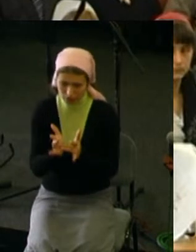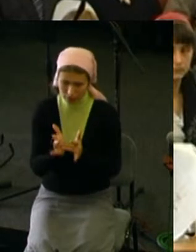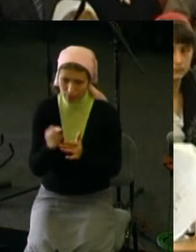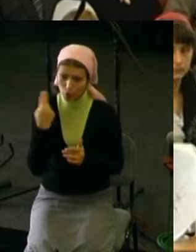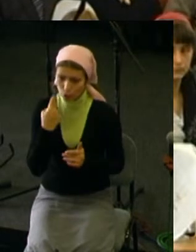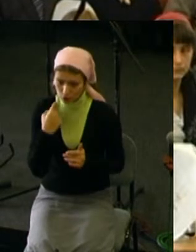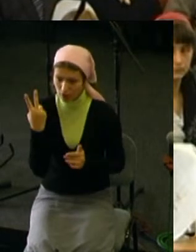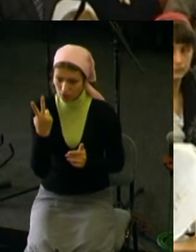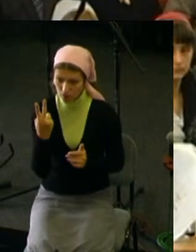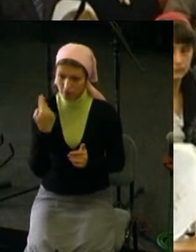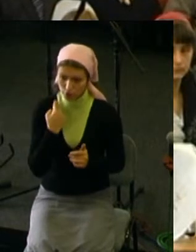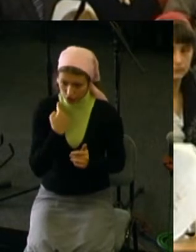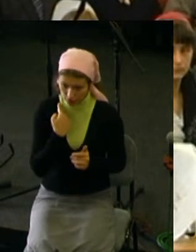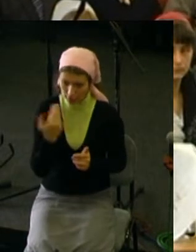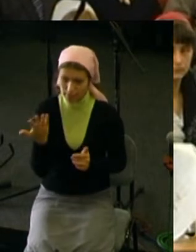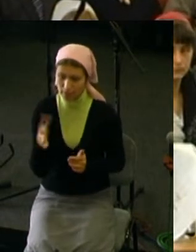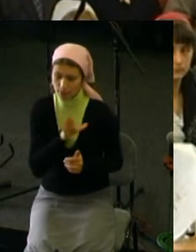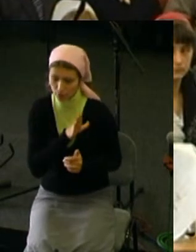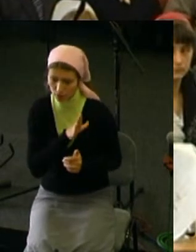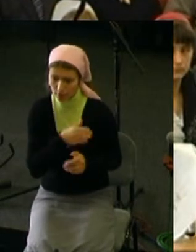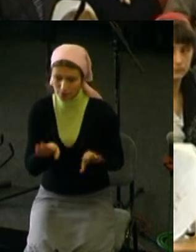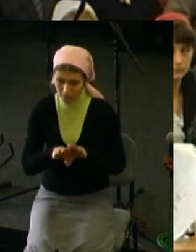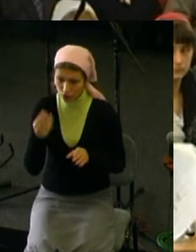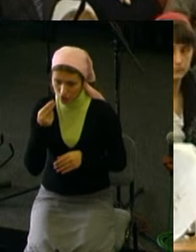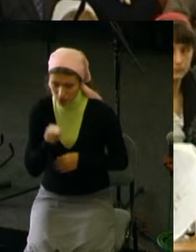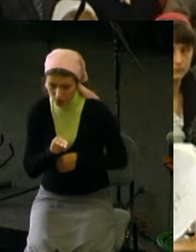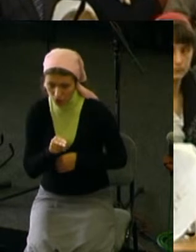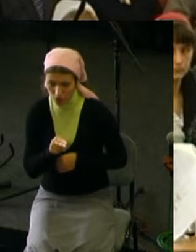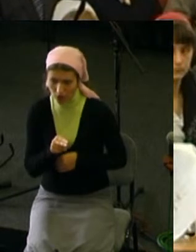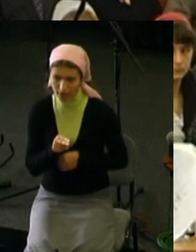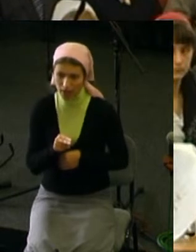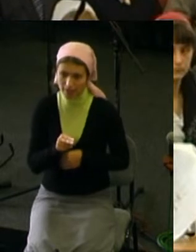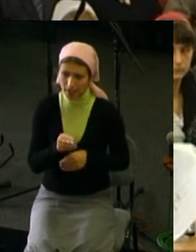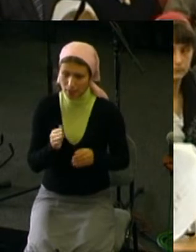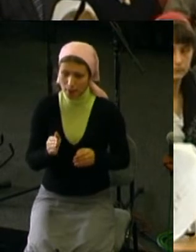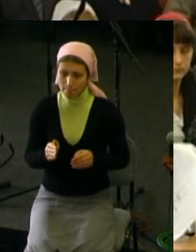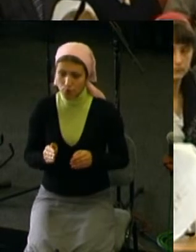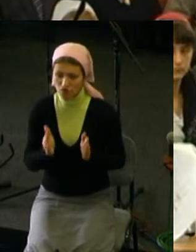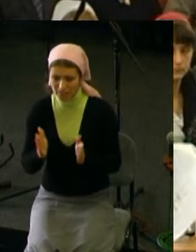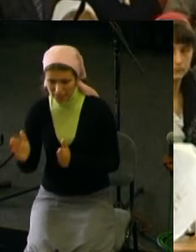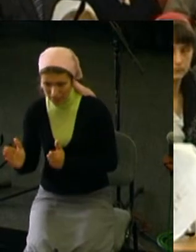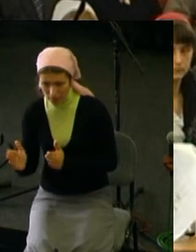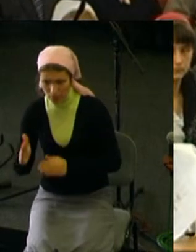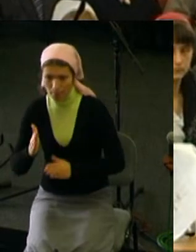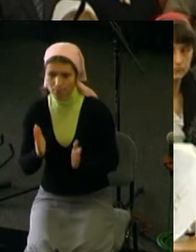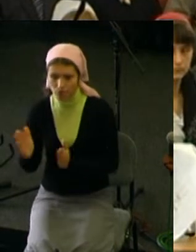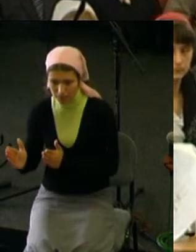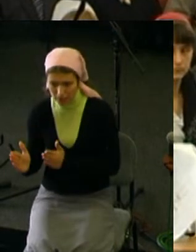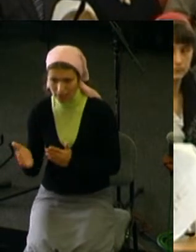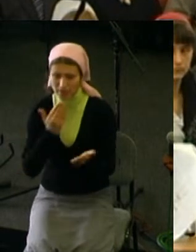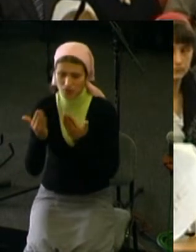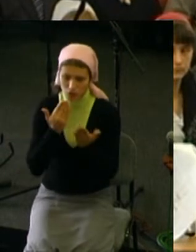два чоловіки які були дуже винуваті але їхня поведінка і відносин